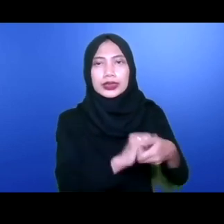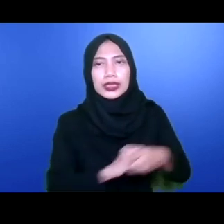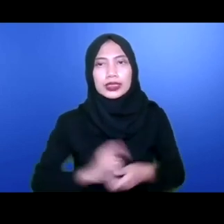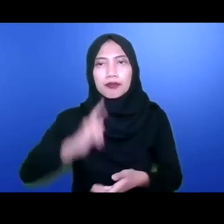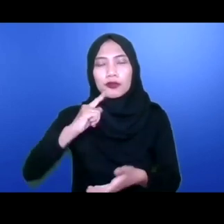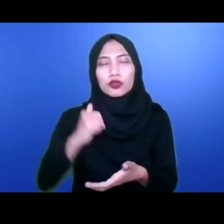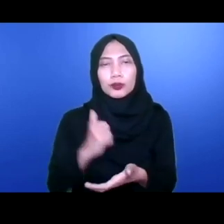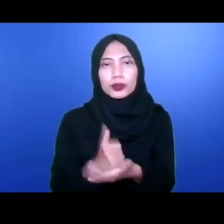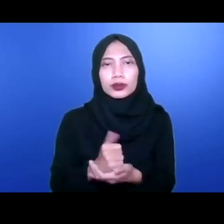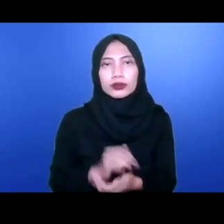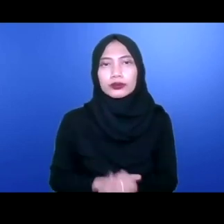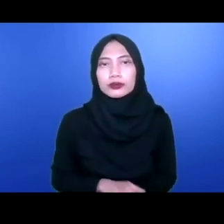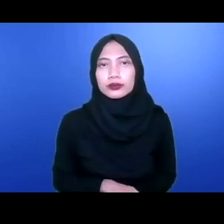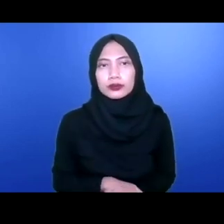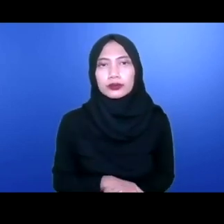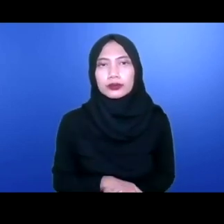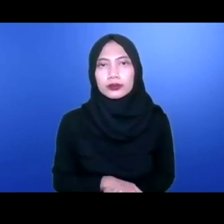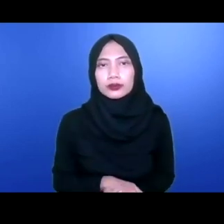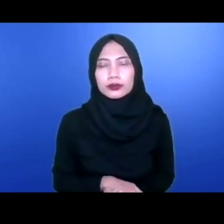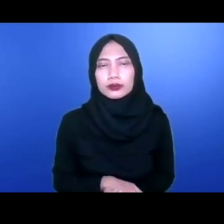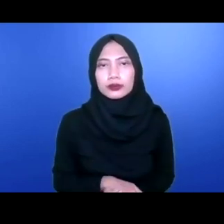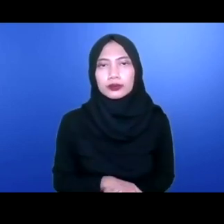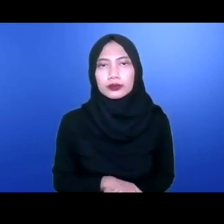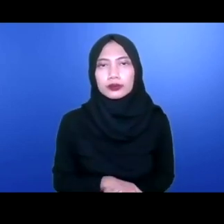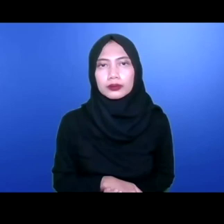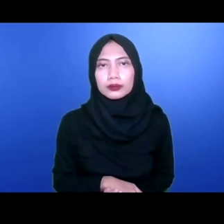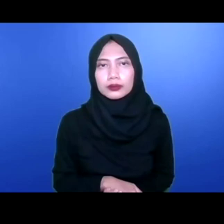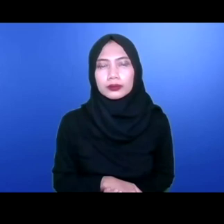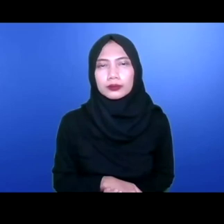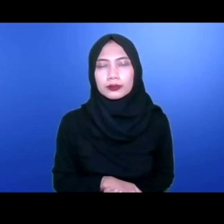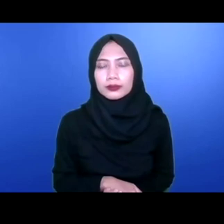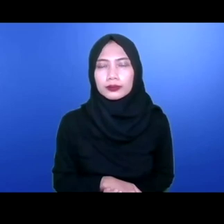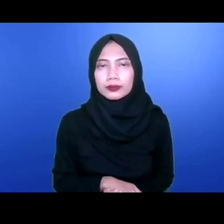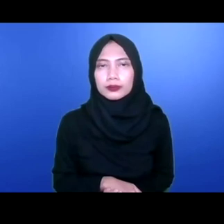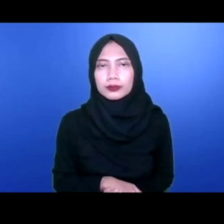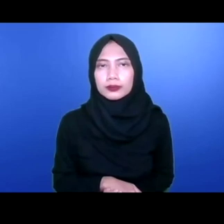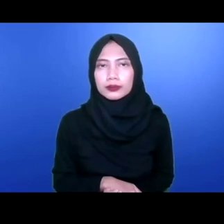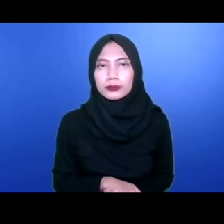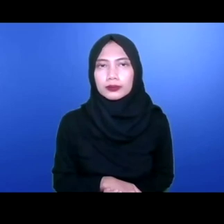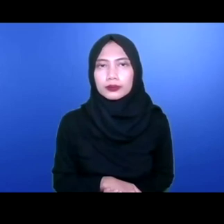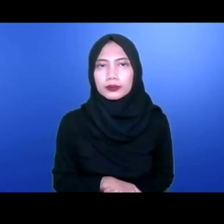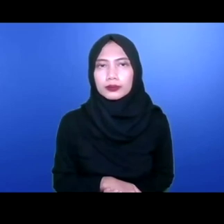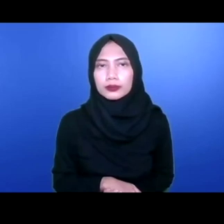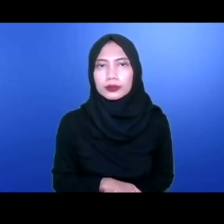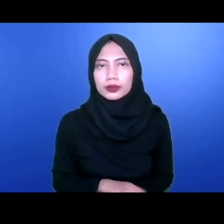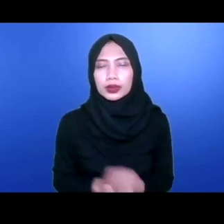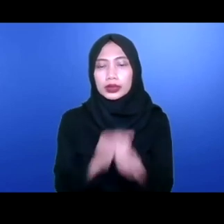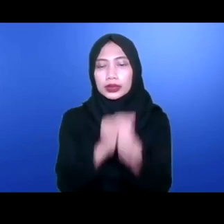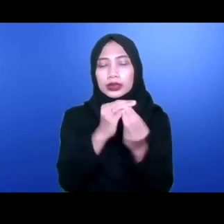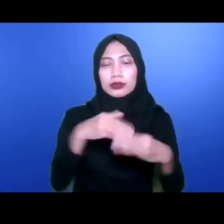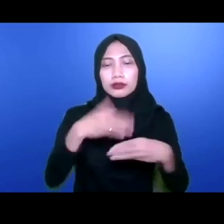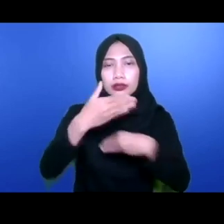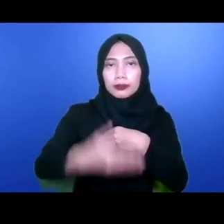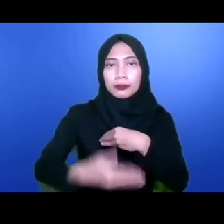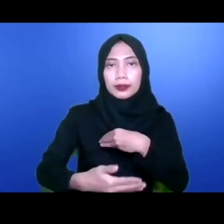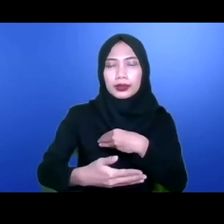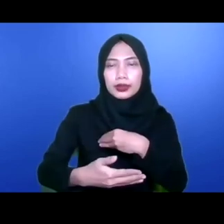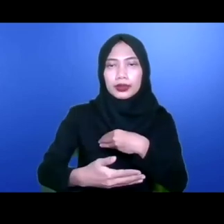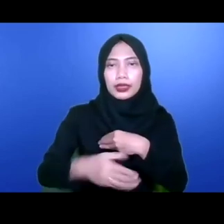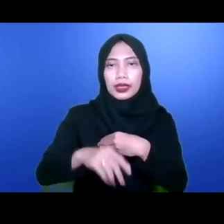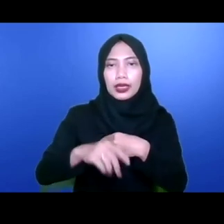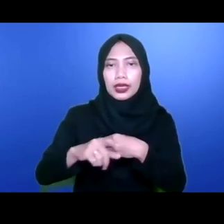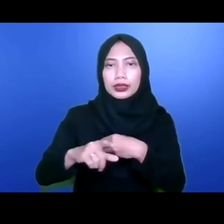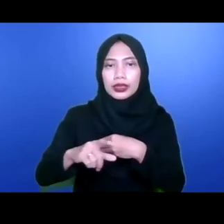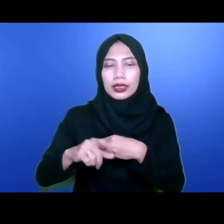depan agen sudah taruh nama Laku Pandai misalnya, atau LKD, bisa melayani ini